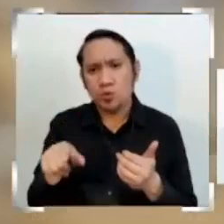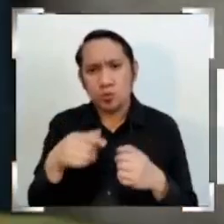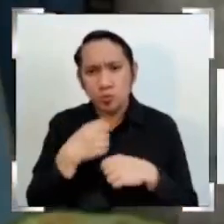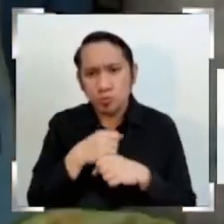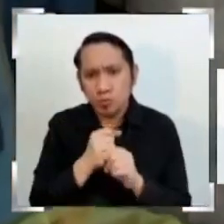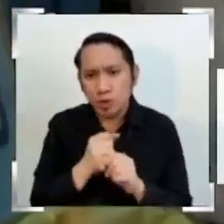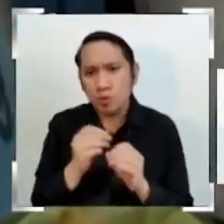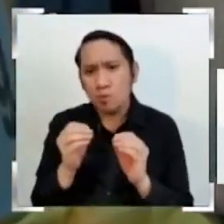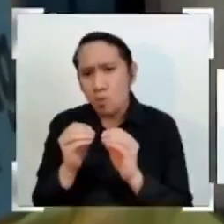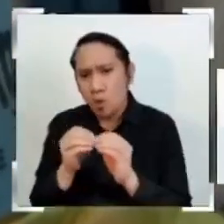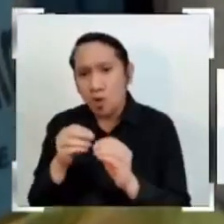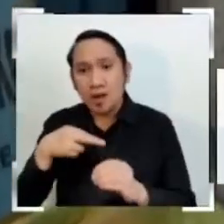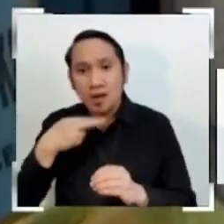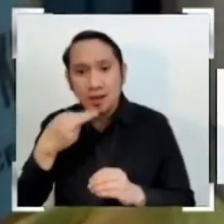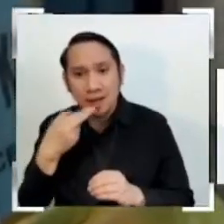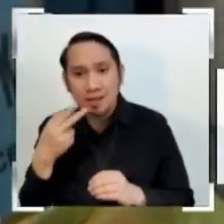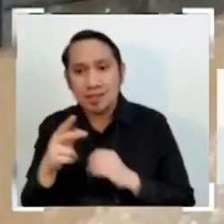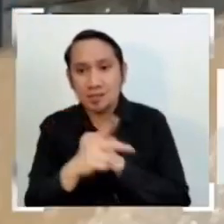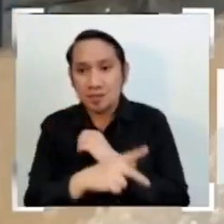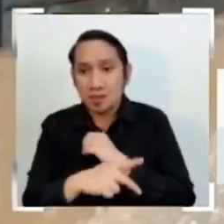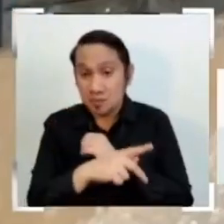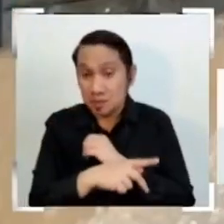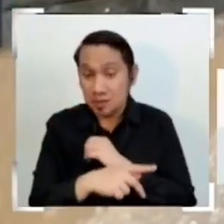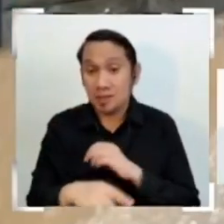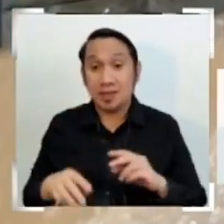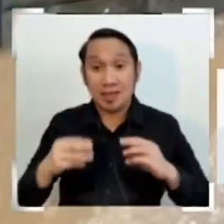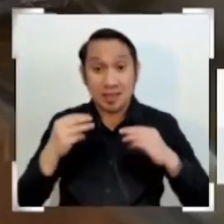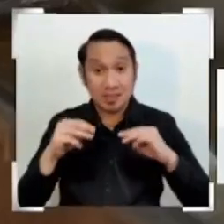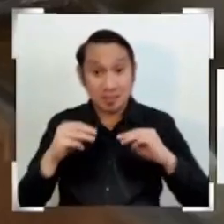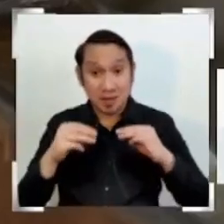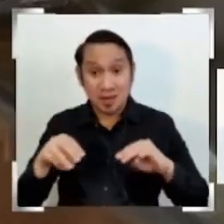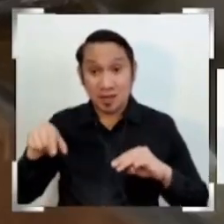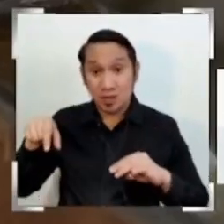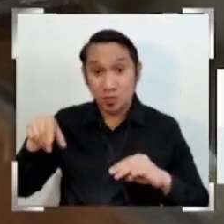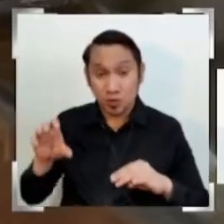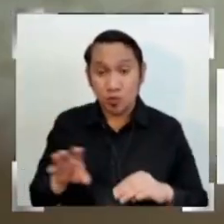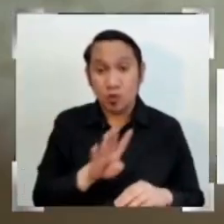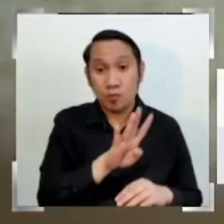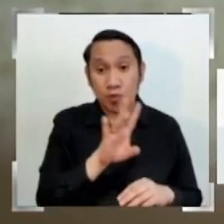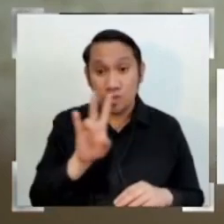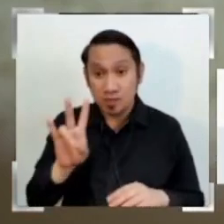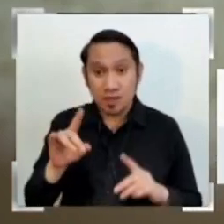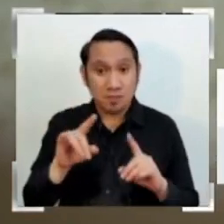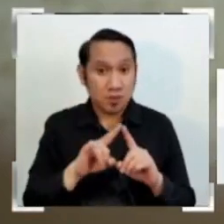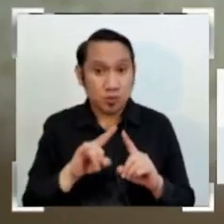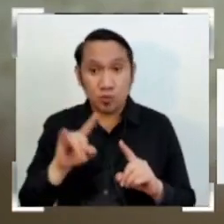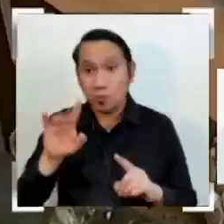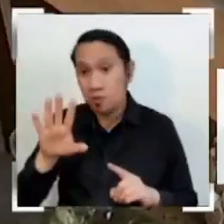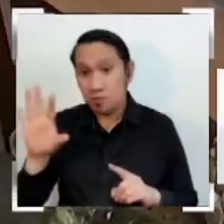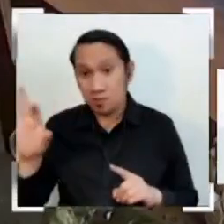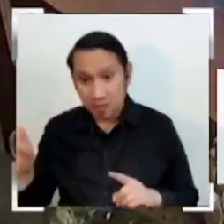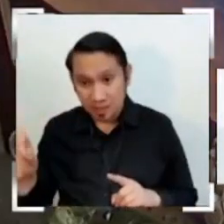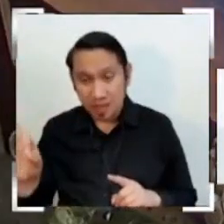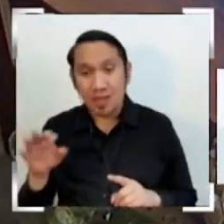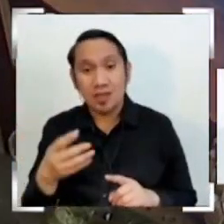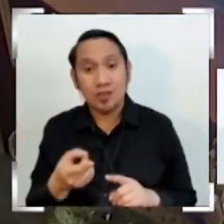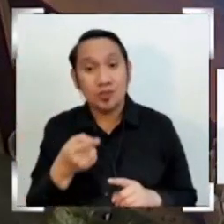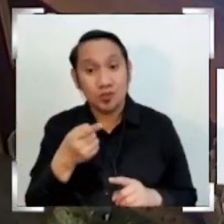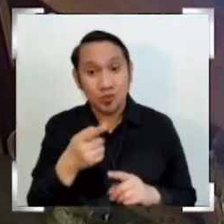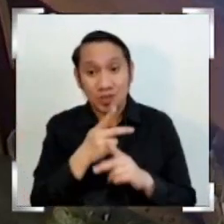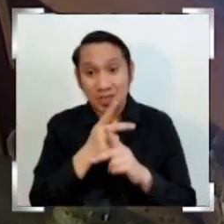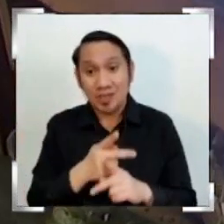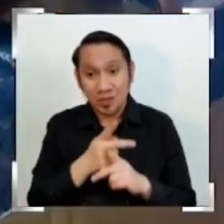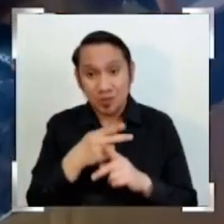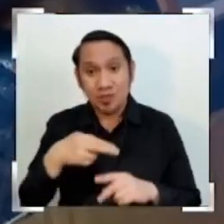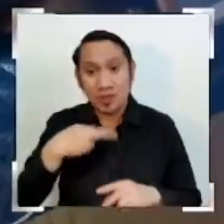lalawigan. Sa ilang palengke sa Quezon City, 47 hanggang 59 pesos ang presyo ng bigas. Sa monitoring ng Department